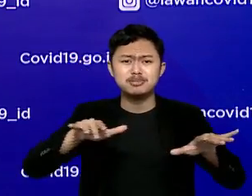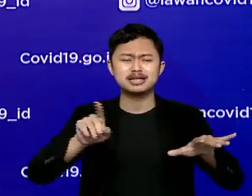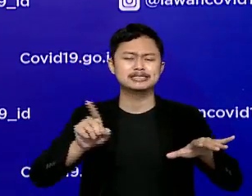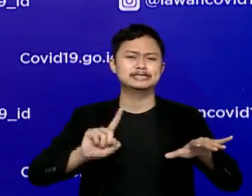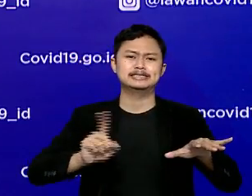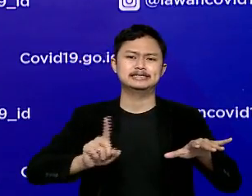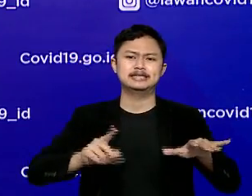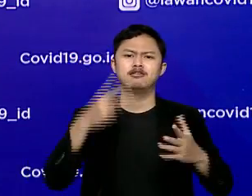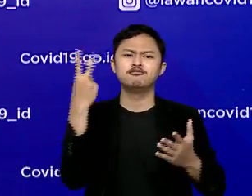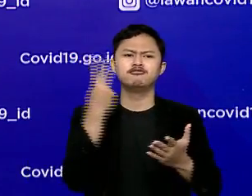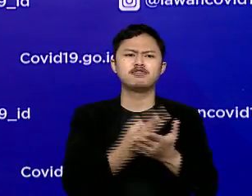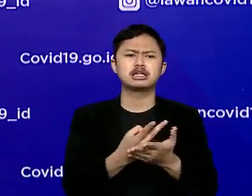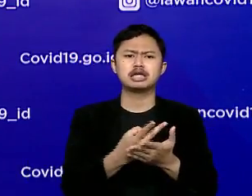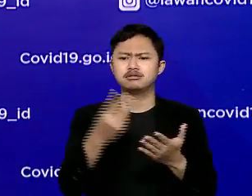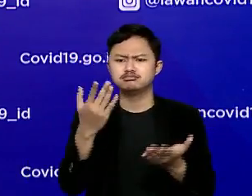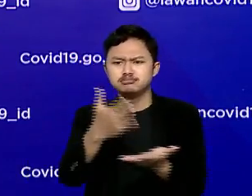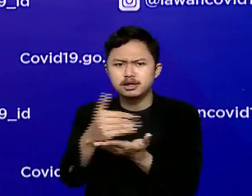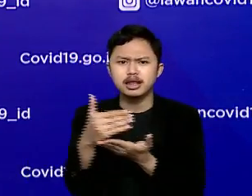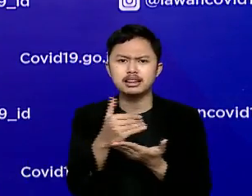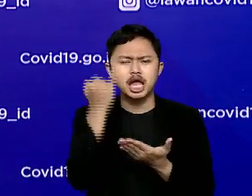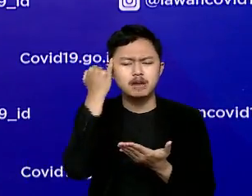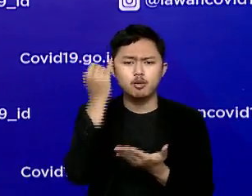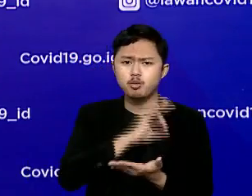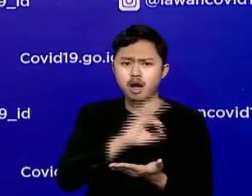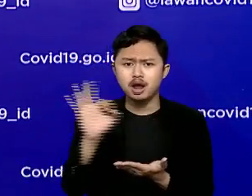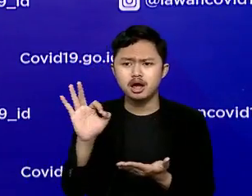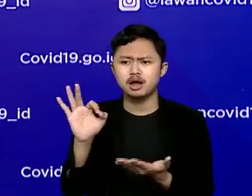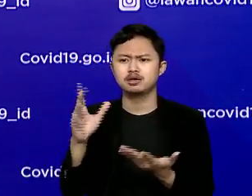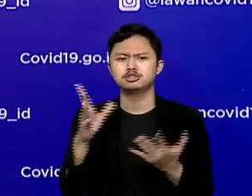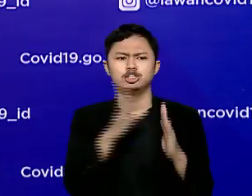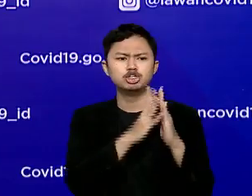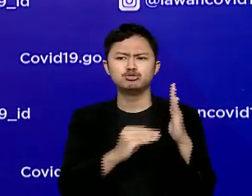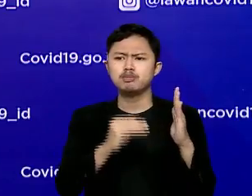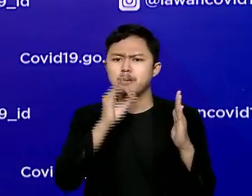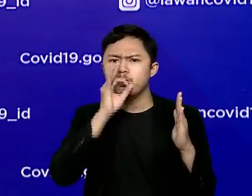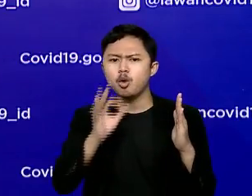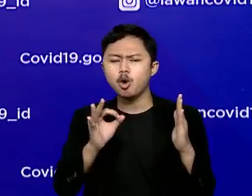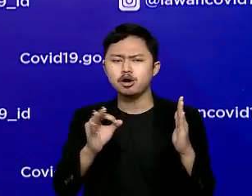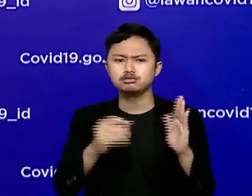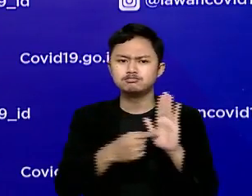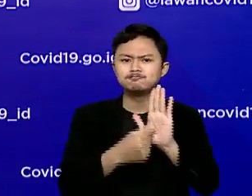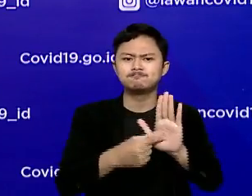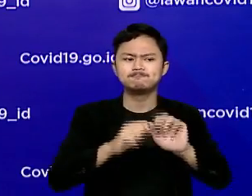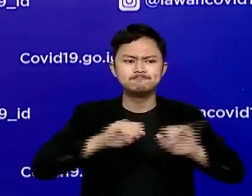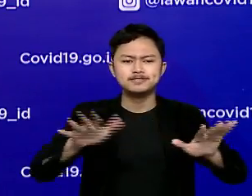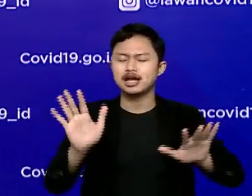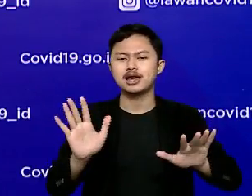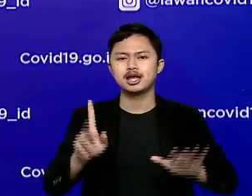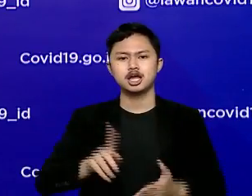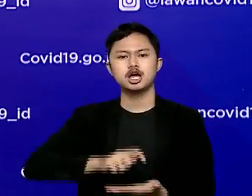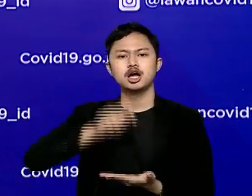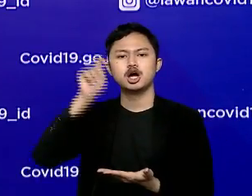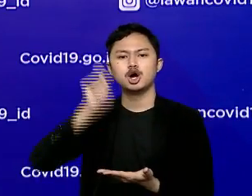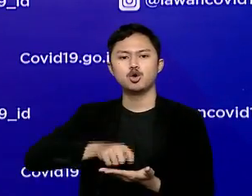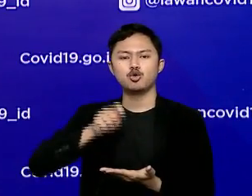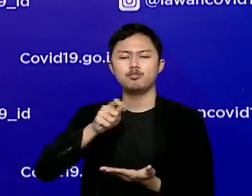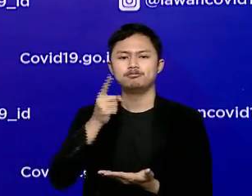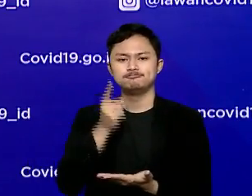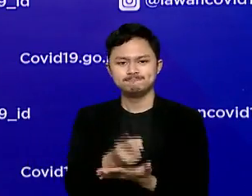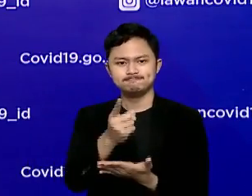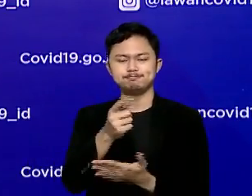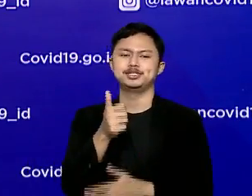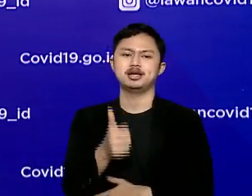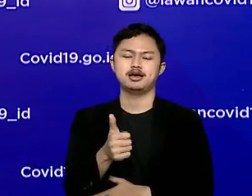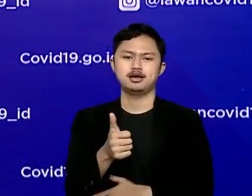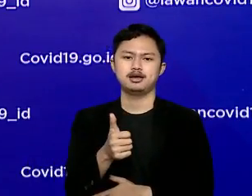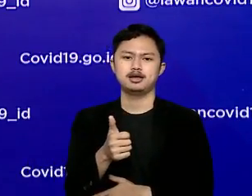tidak berbasis fakta serta data ilmiah dari sumber terpercaya, karena terdapat sanksi hukum apabila